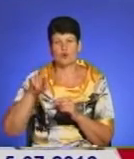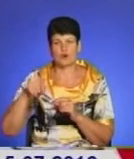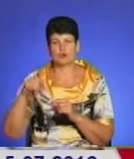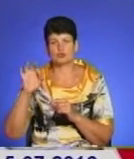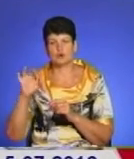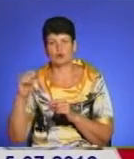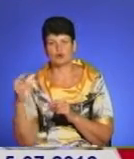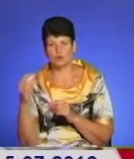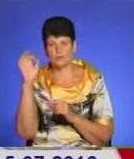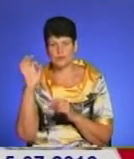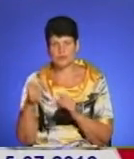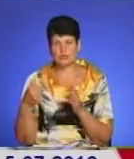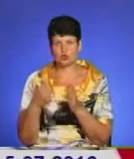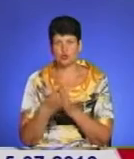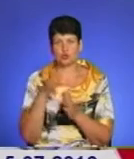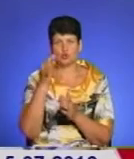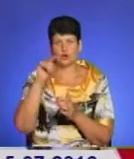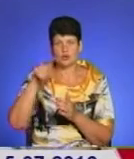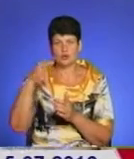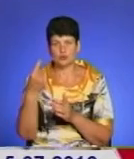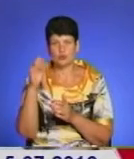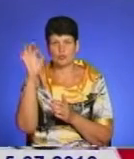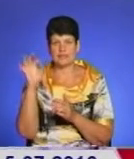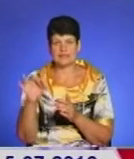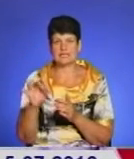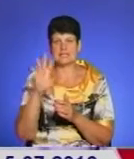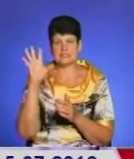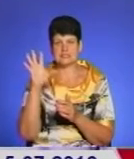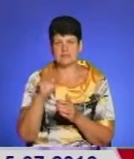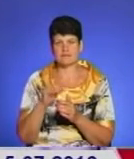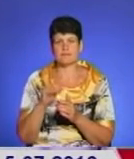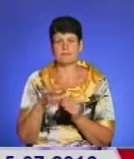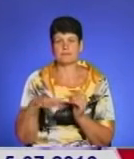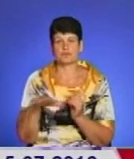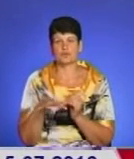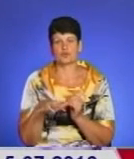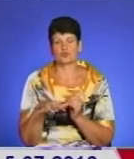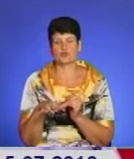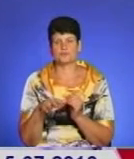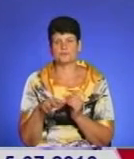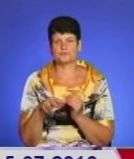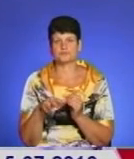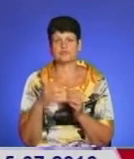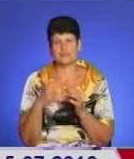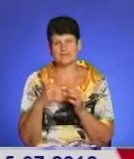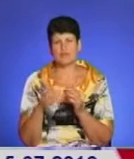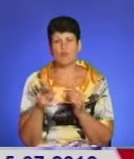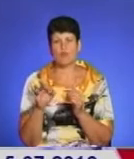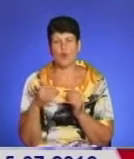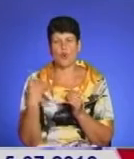0,01% до 0,01% за кожен метр житлової чи нежитлової нерухомості. В середньому в